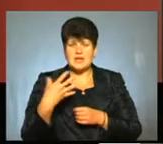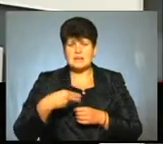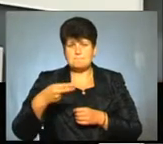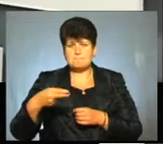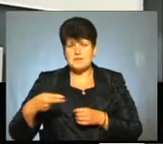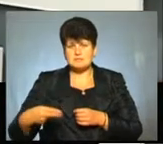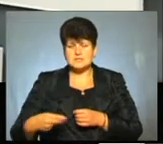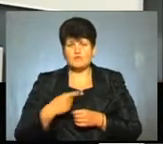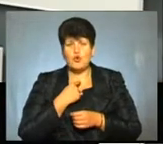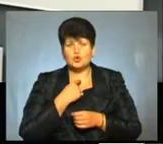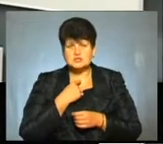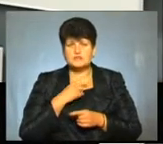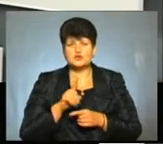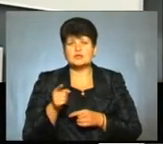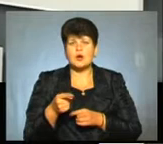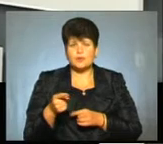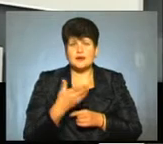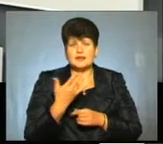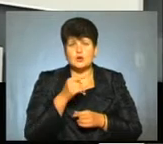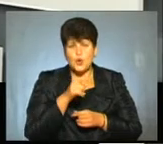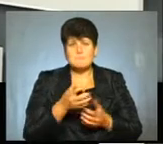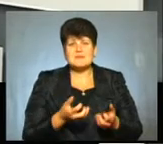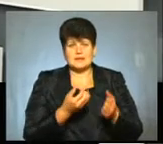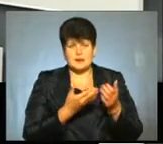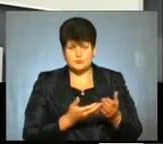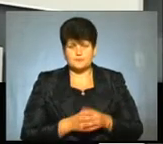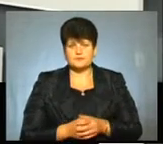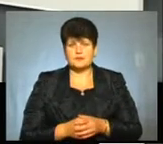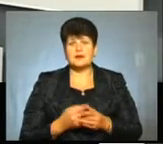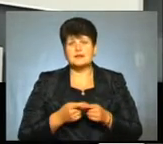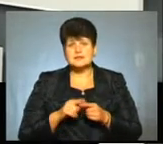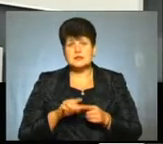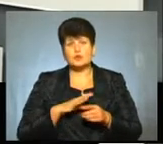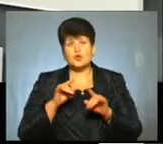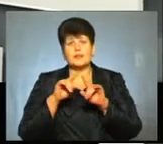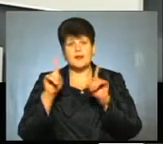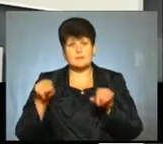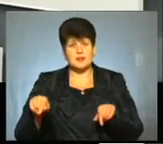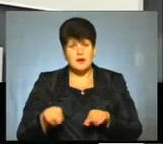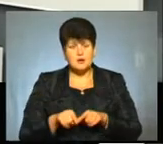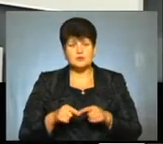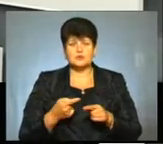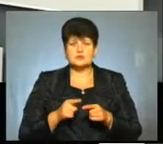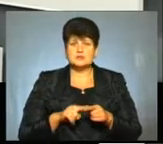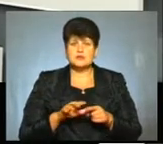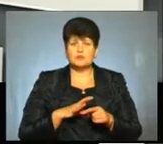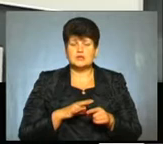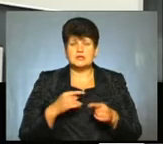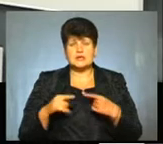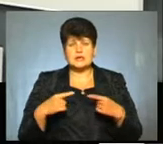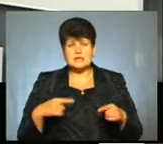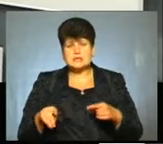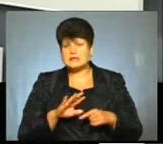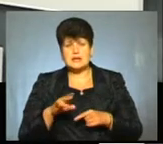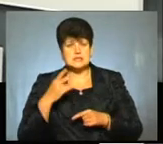25 підписів голосів, тобто ще тернополяни, які його підтримують. Але оскільки це було на бланку, це були різні,